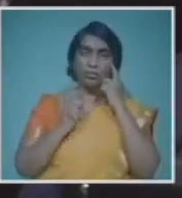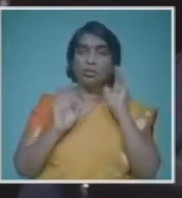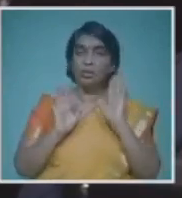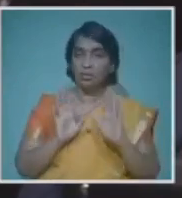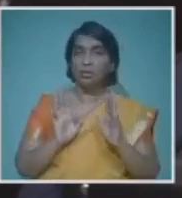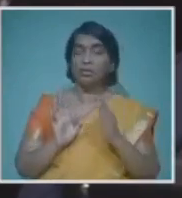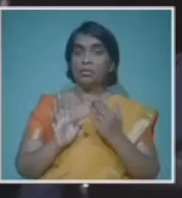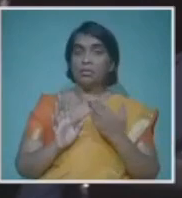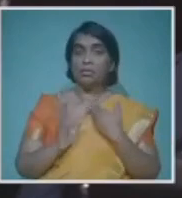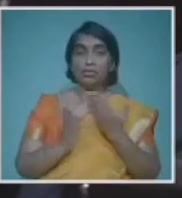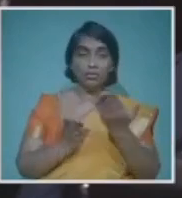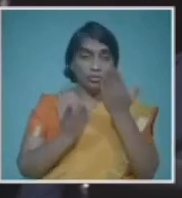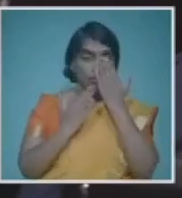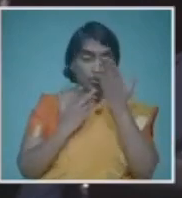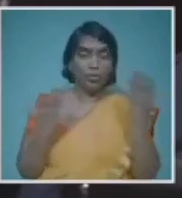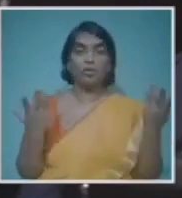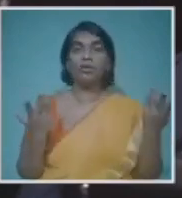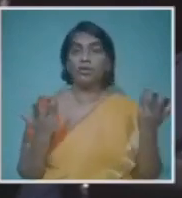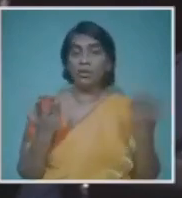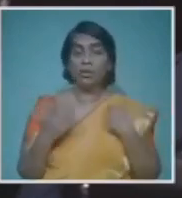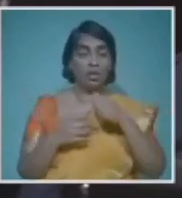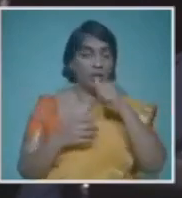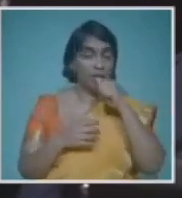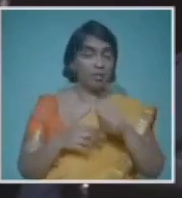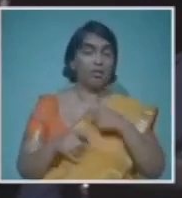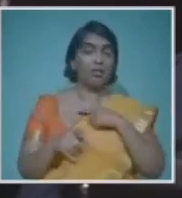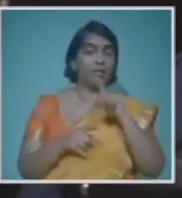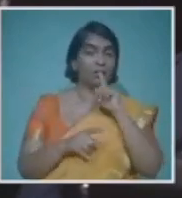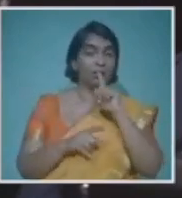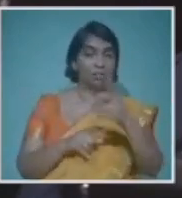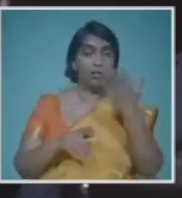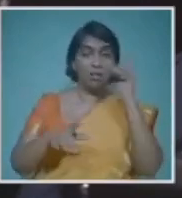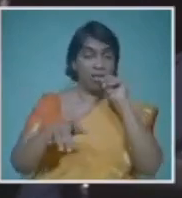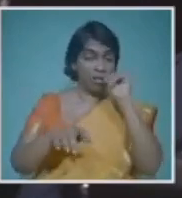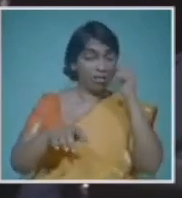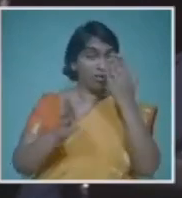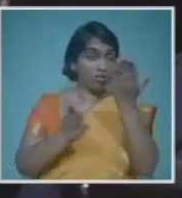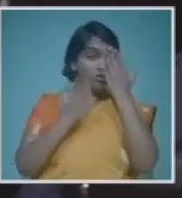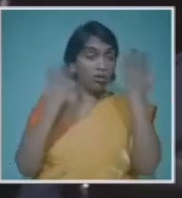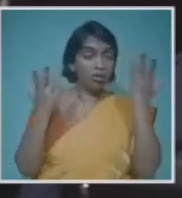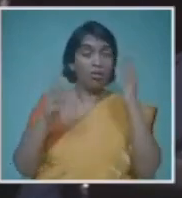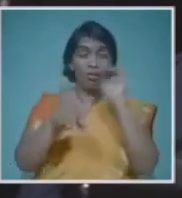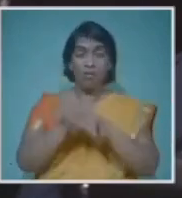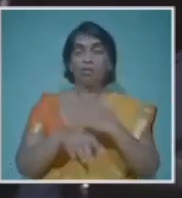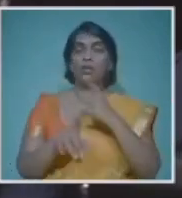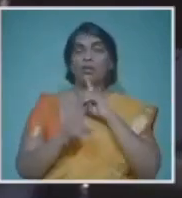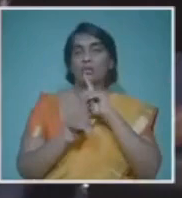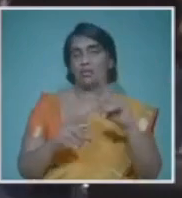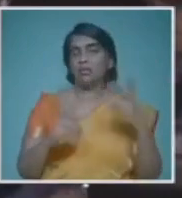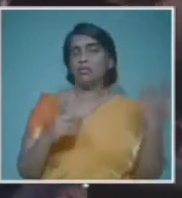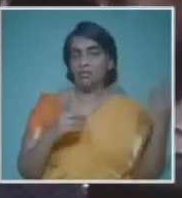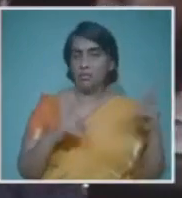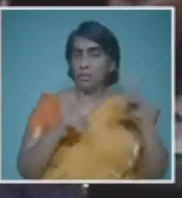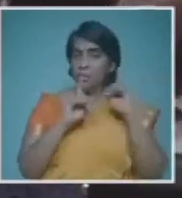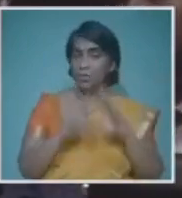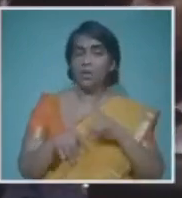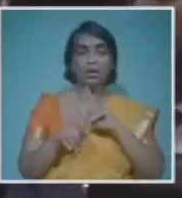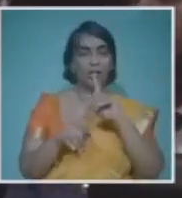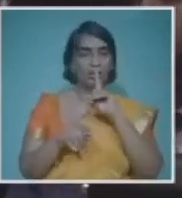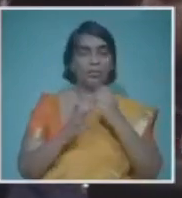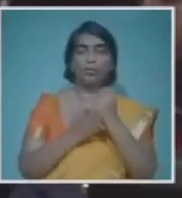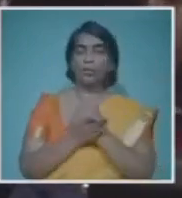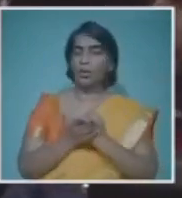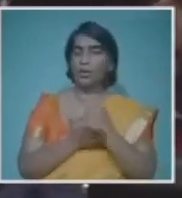අපිට සාධකයක් සාක්ෂියක් නැතුව නිල වශයෙන් තහවුරු කරන්න නැතුව අපි ඒක කියන එක සාධාරණ නැහැ. අනිත් එක අපි මේක මෙහෙම කිව්වයි කියලා